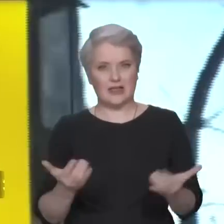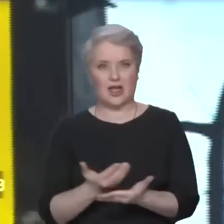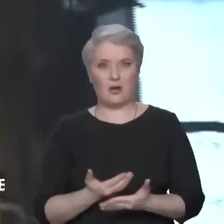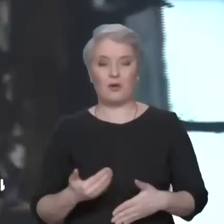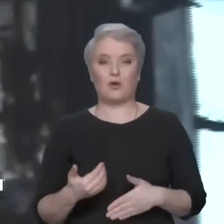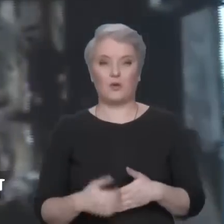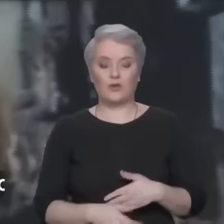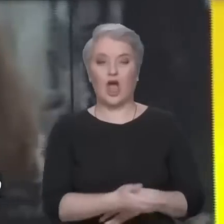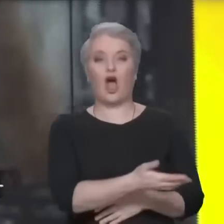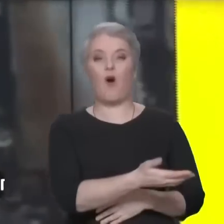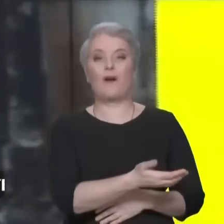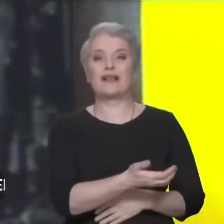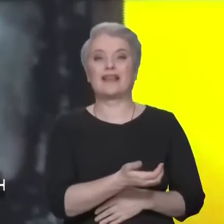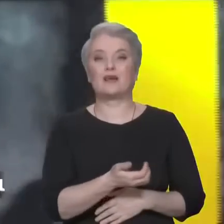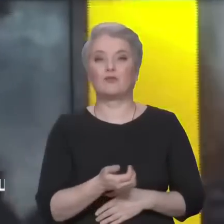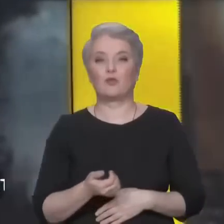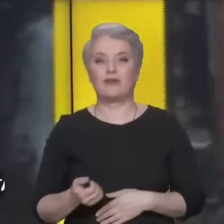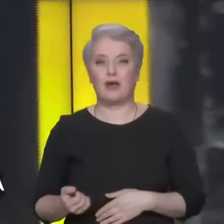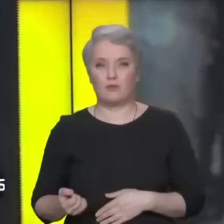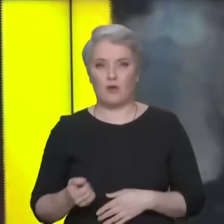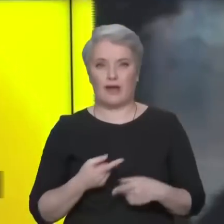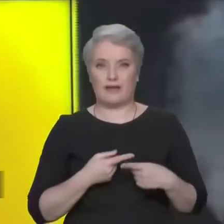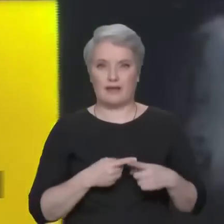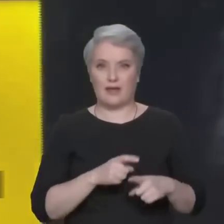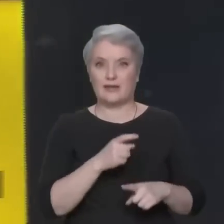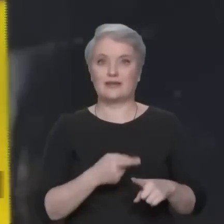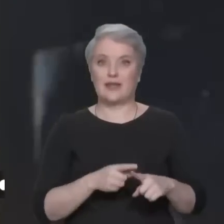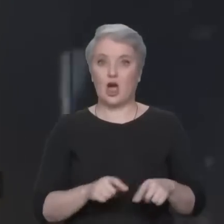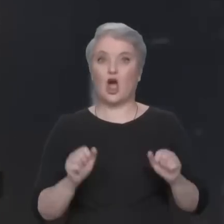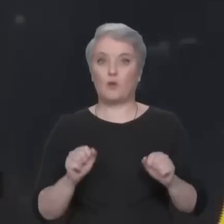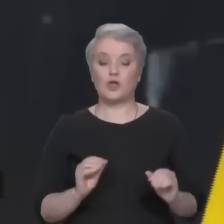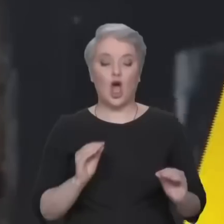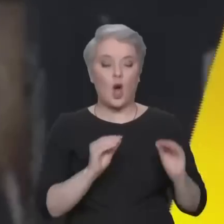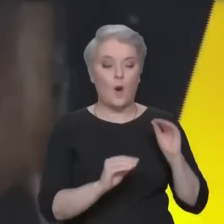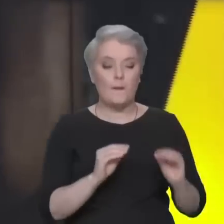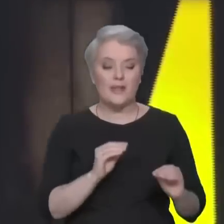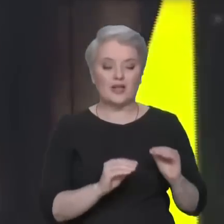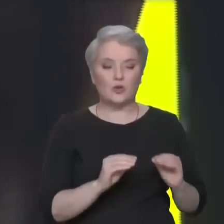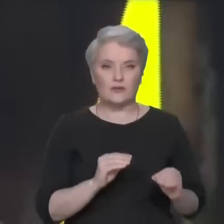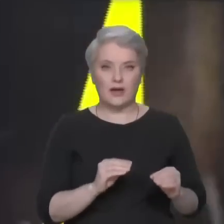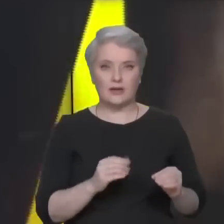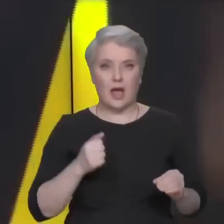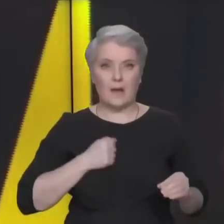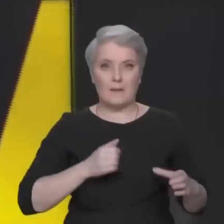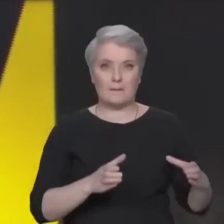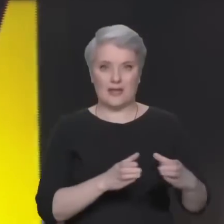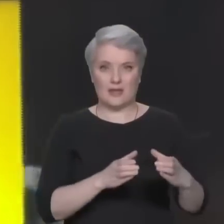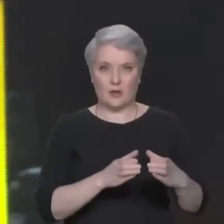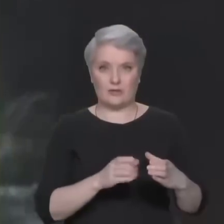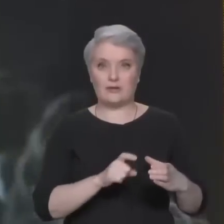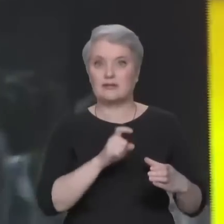отримуємо техніку від наших партнерів, з якої фактично можна комплектувати повноцінно підрозділи саме за західним